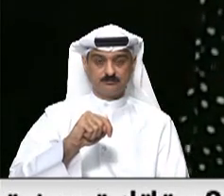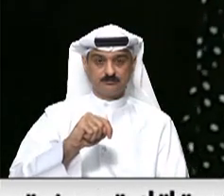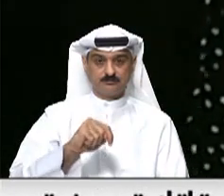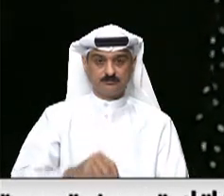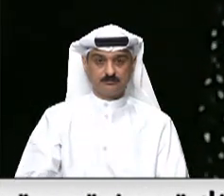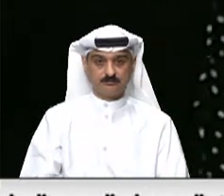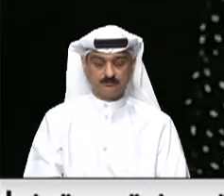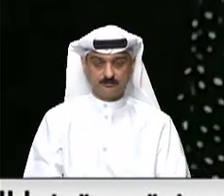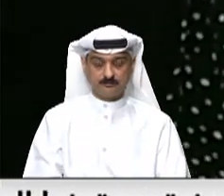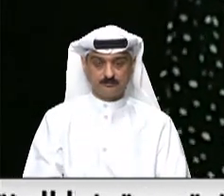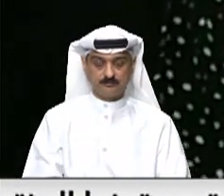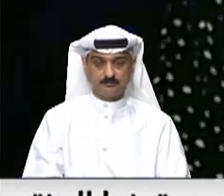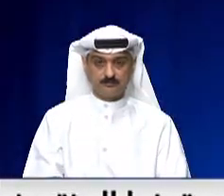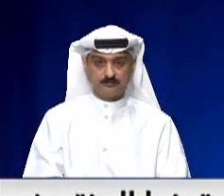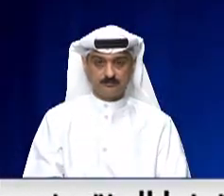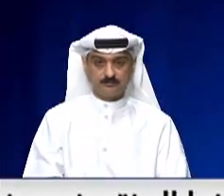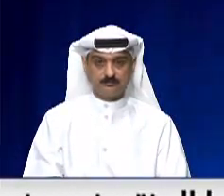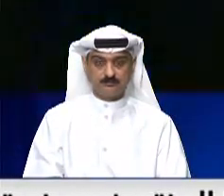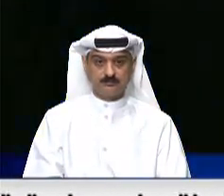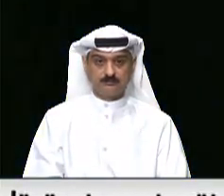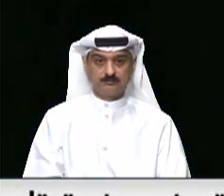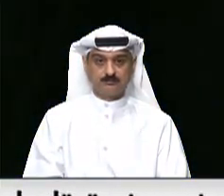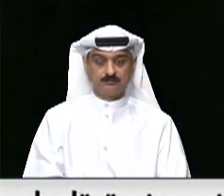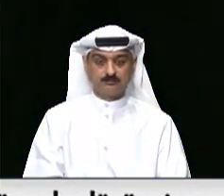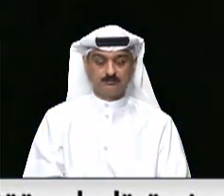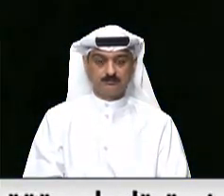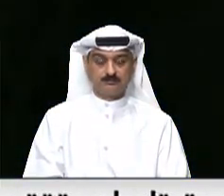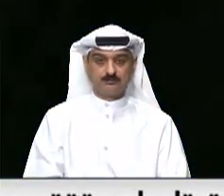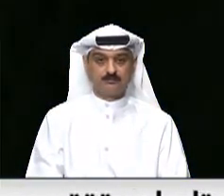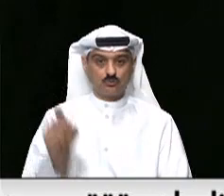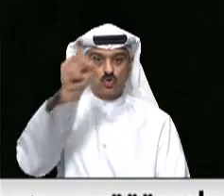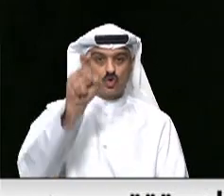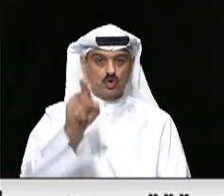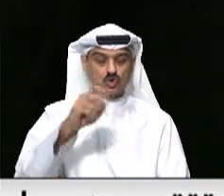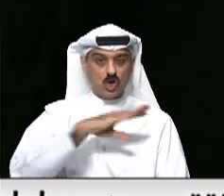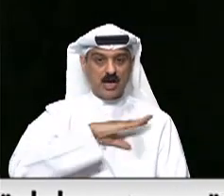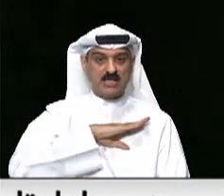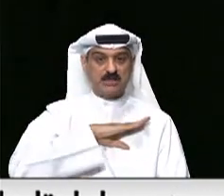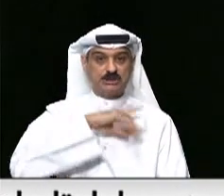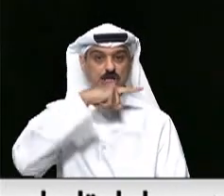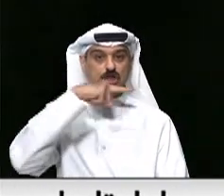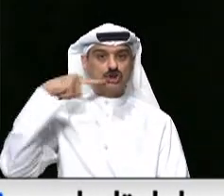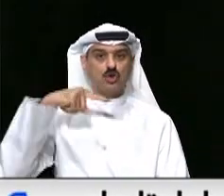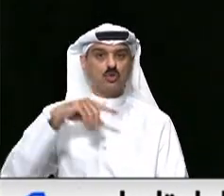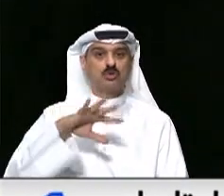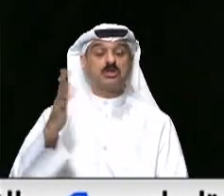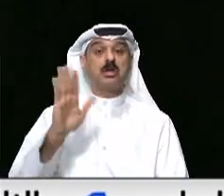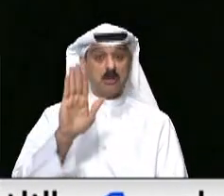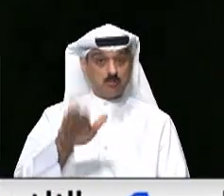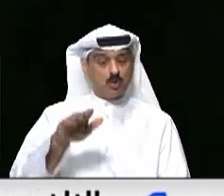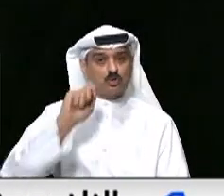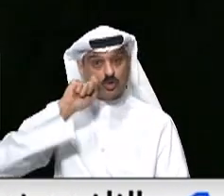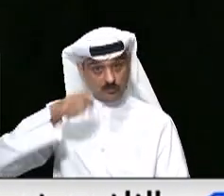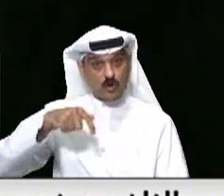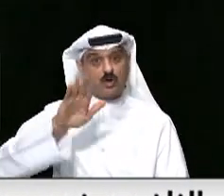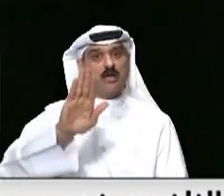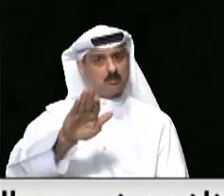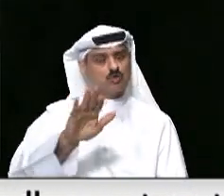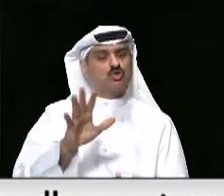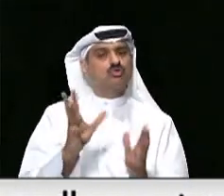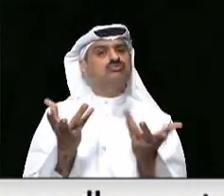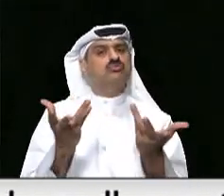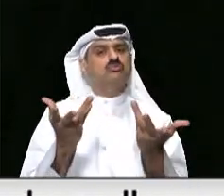على عجالة. ثريا، يعني فقط الآن هل يملك الجيش الروسي أي تواجد له في الأراضي